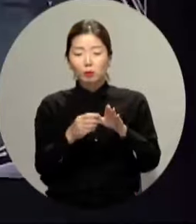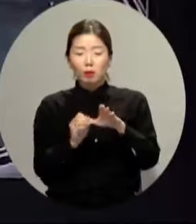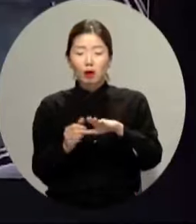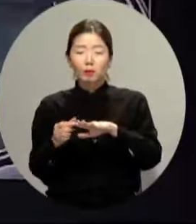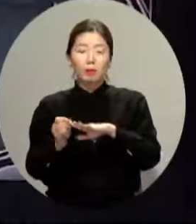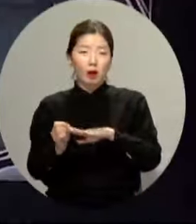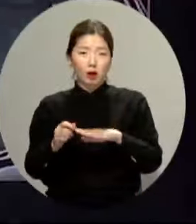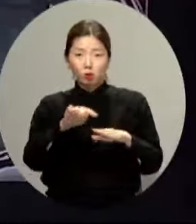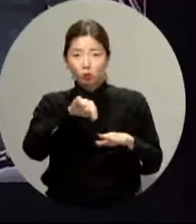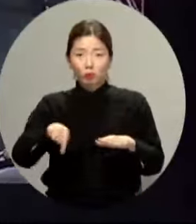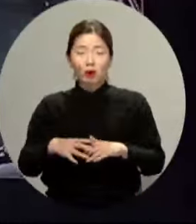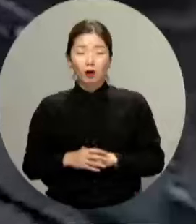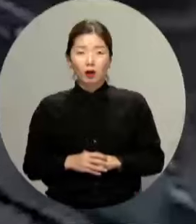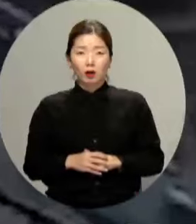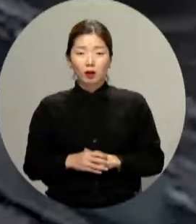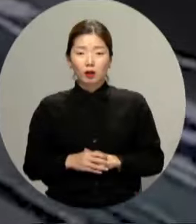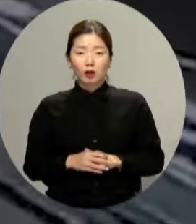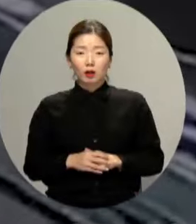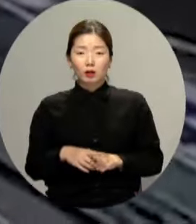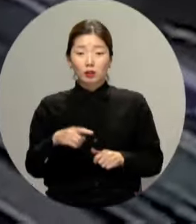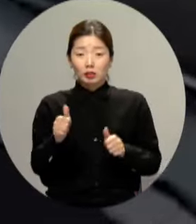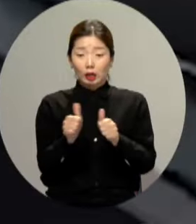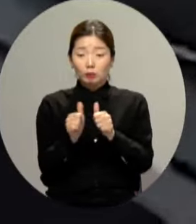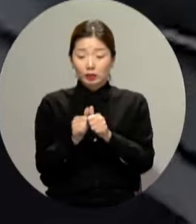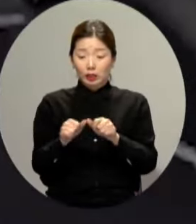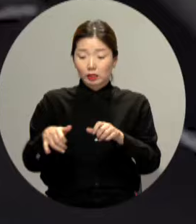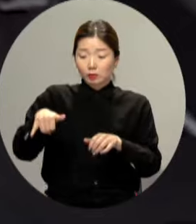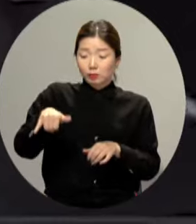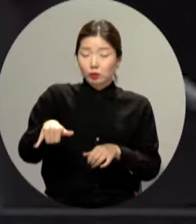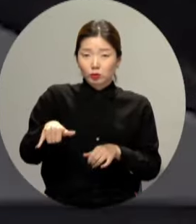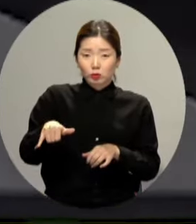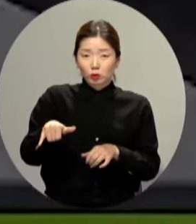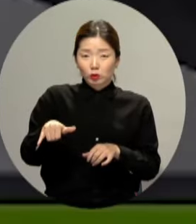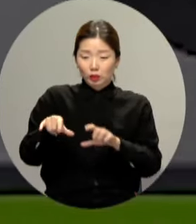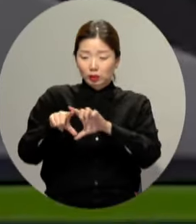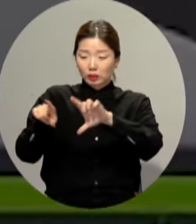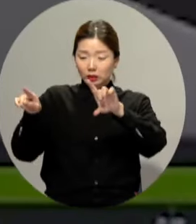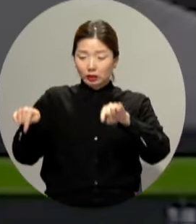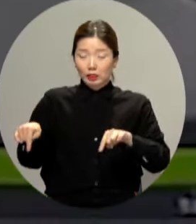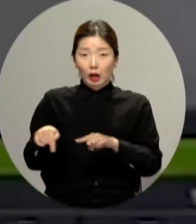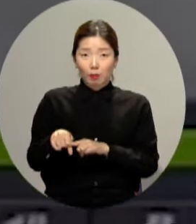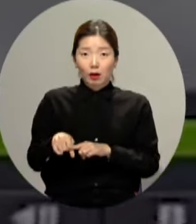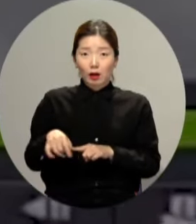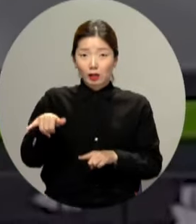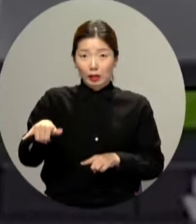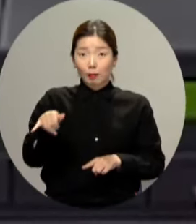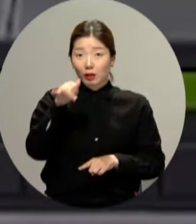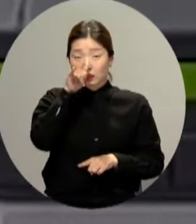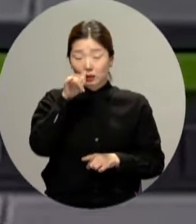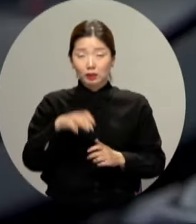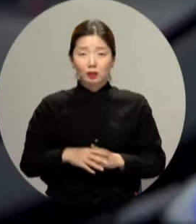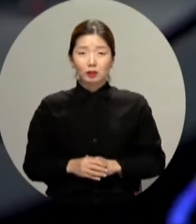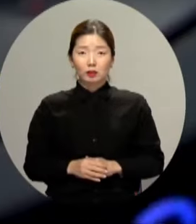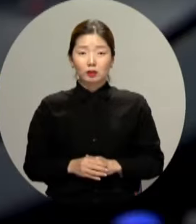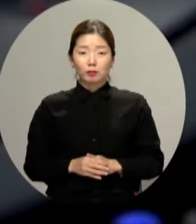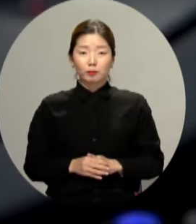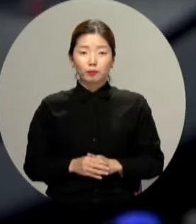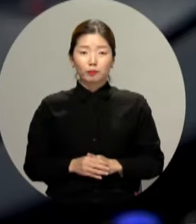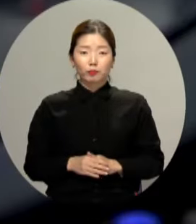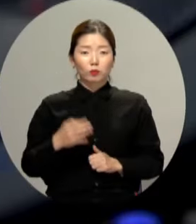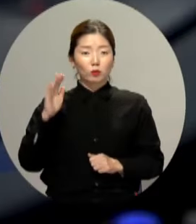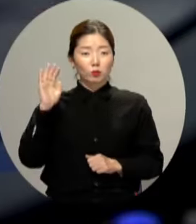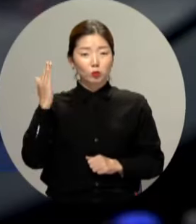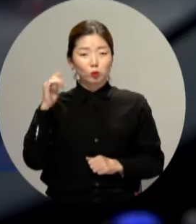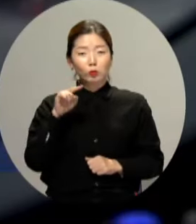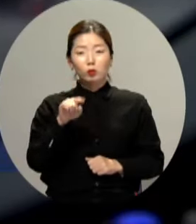나옵니다. 조수석에서 내린 남성의 손에는 처음엔 보이지 않던 클러치 가방이 들려 있습니다. 요즘 세상에